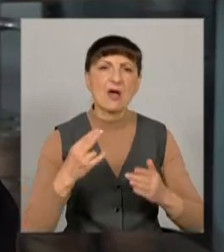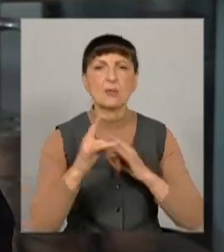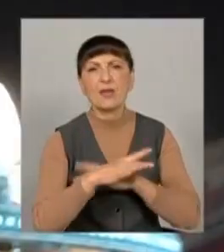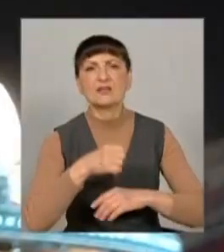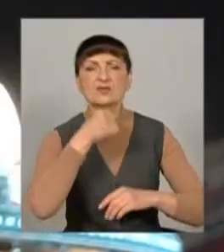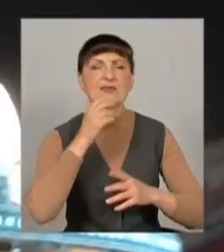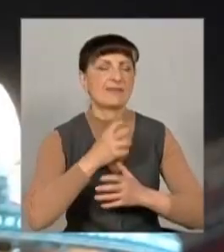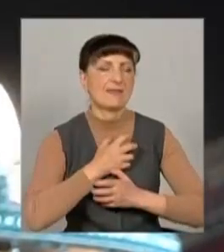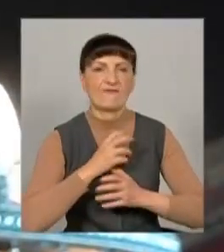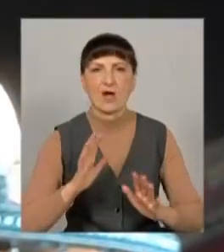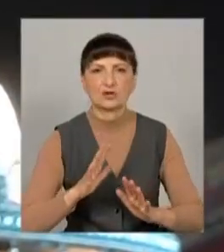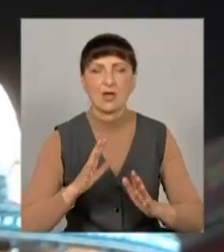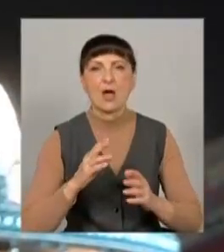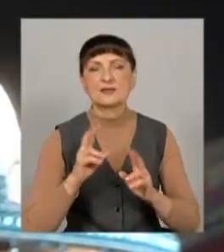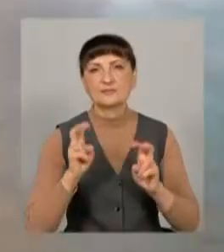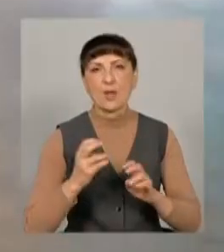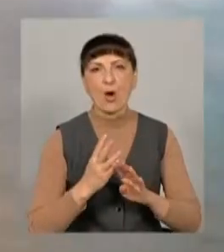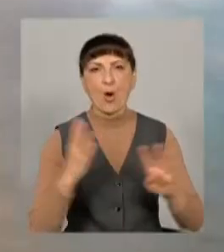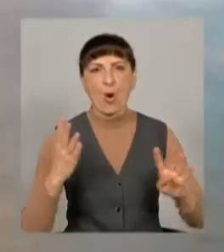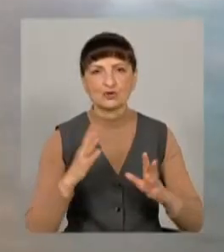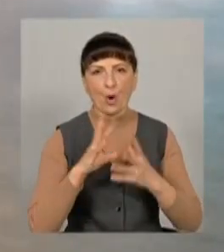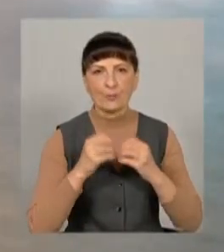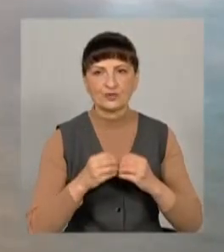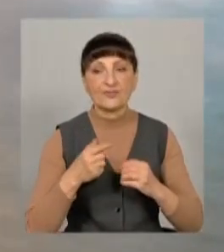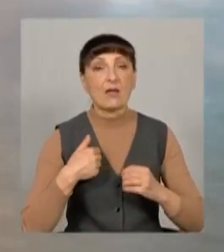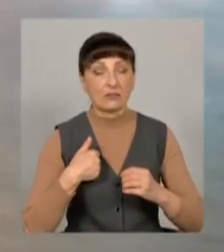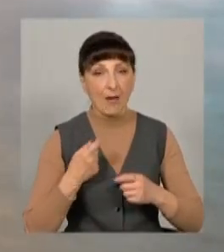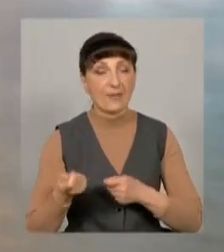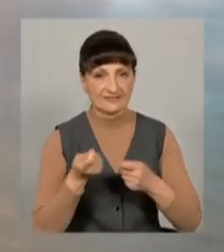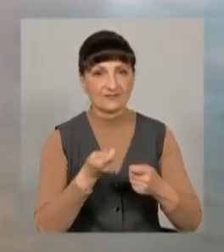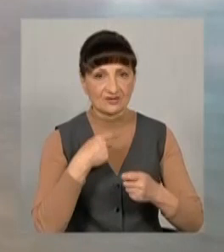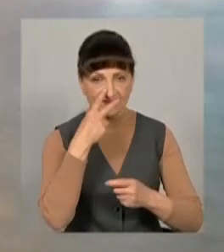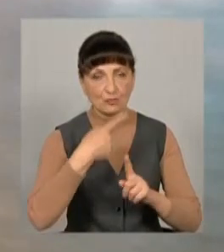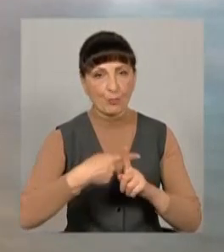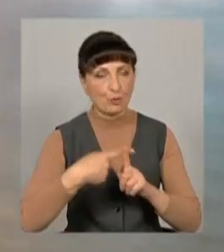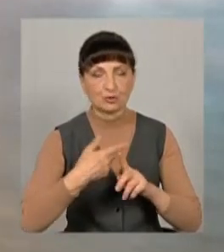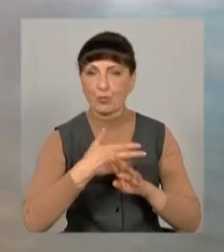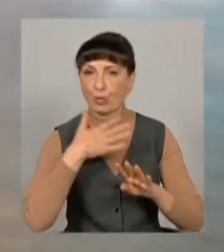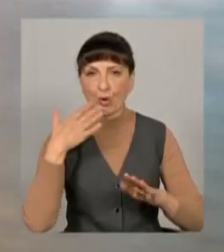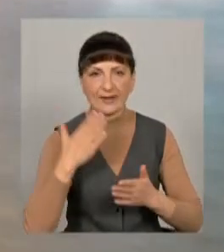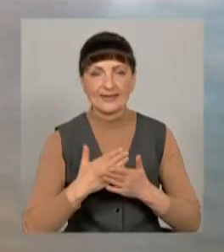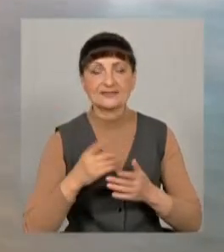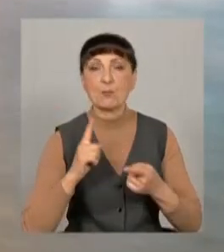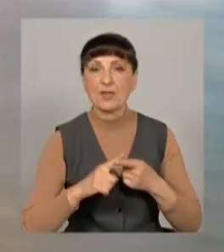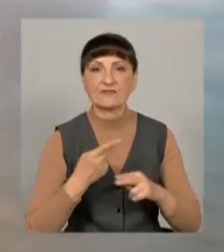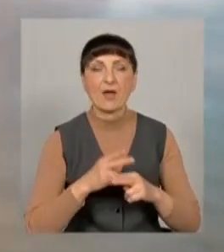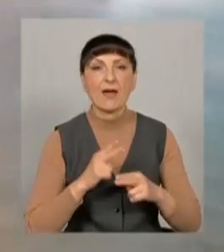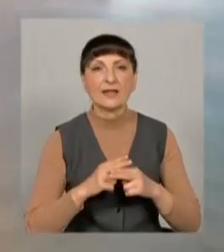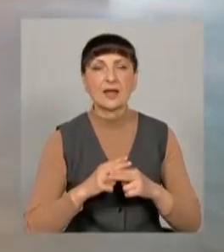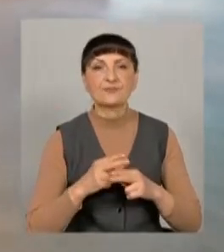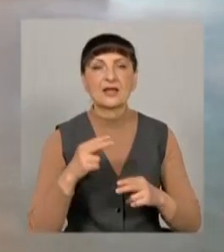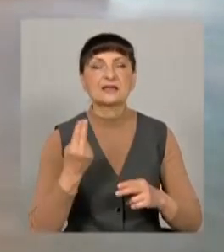статуса в порядке общей очереди. Как я поставщик, вижу очень много плюсов в этой платформе. Во-первых, это верификация